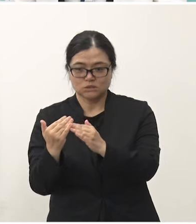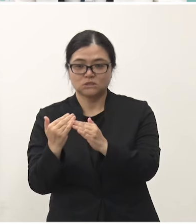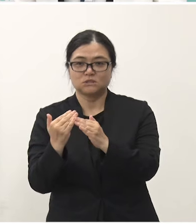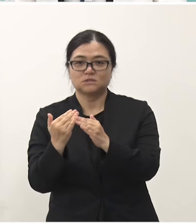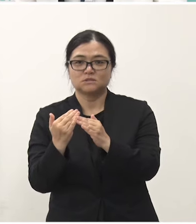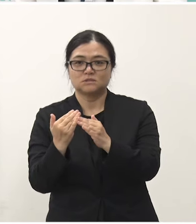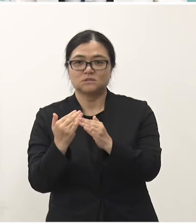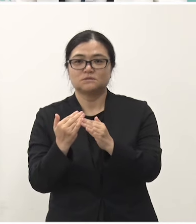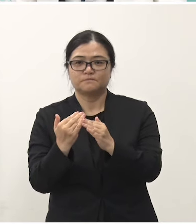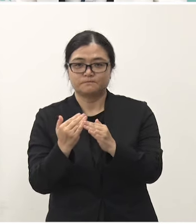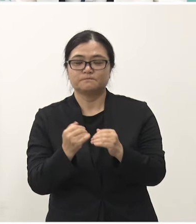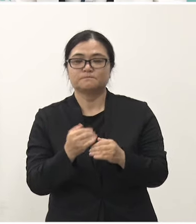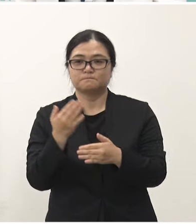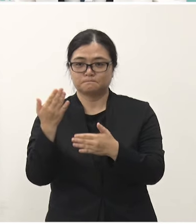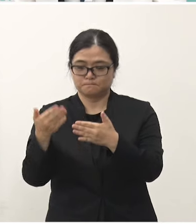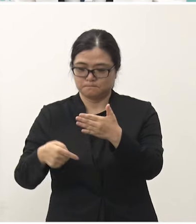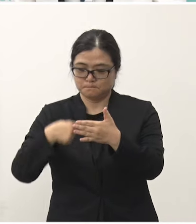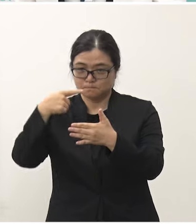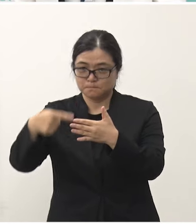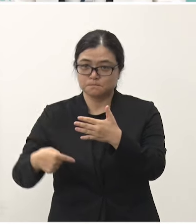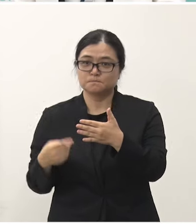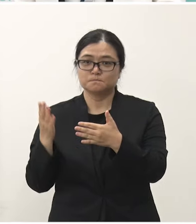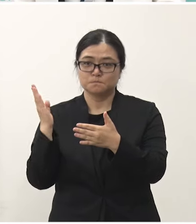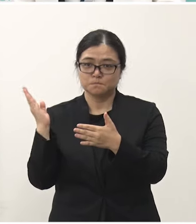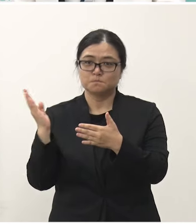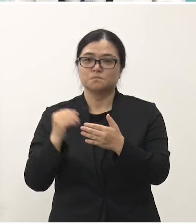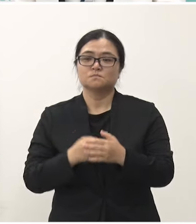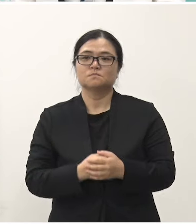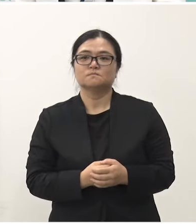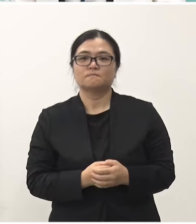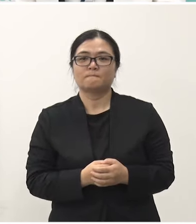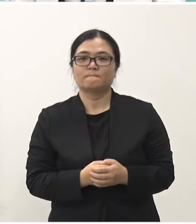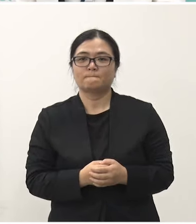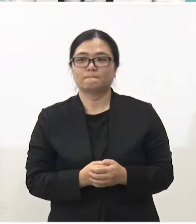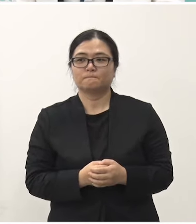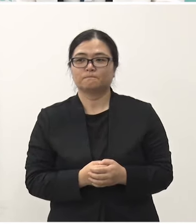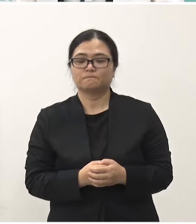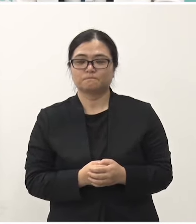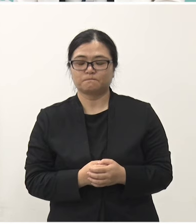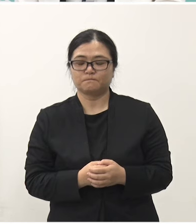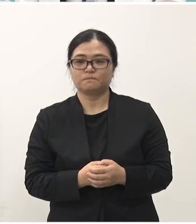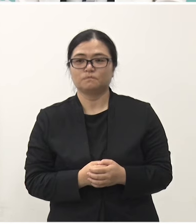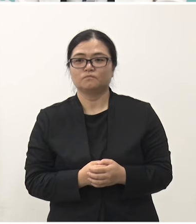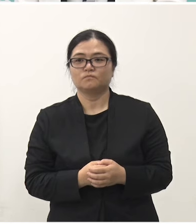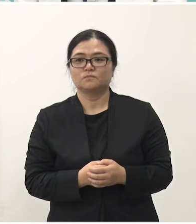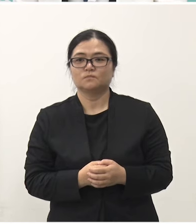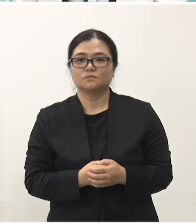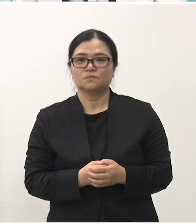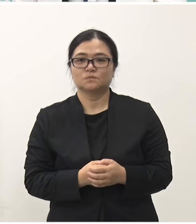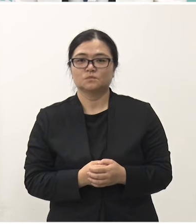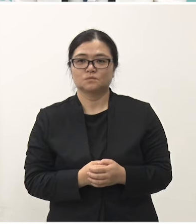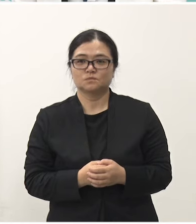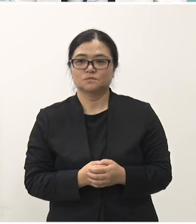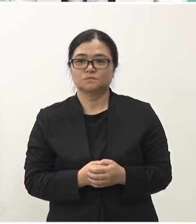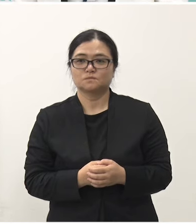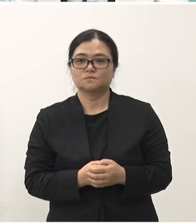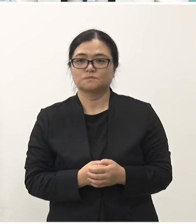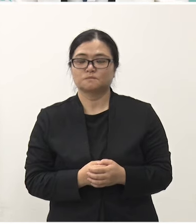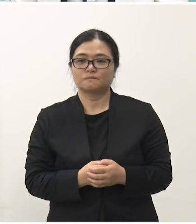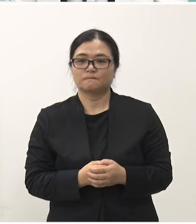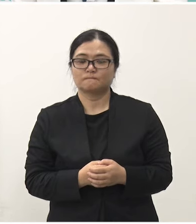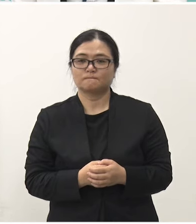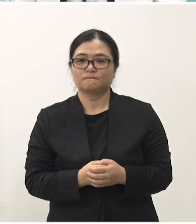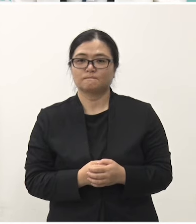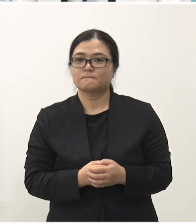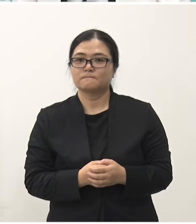確実に命を守る防災都市アート環境経済持続可能な先進都市